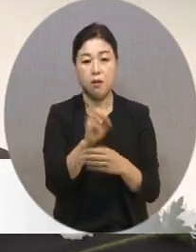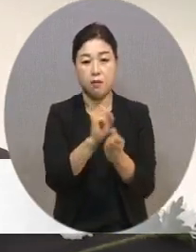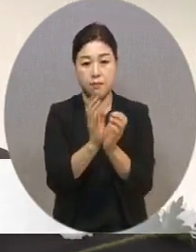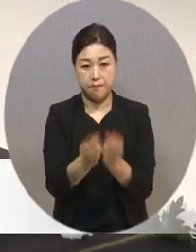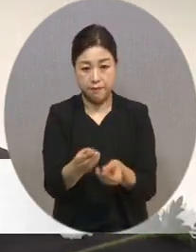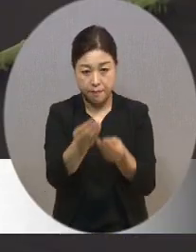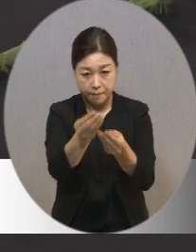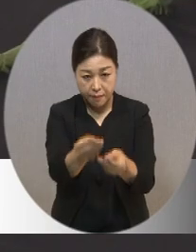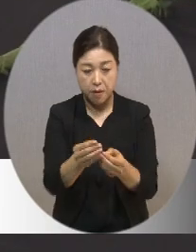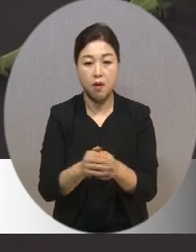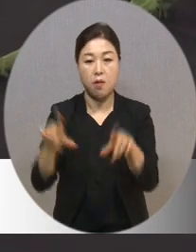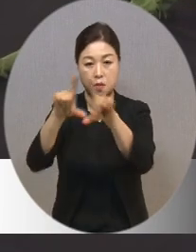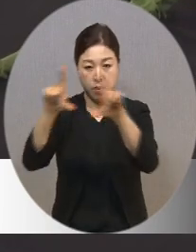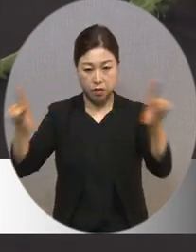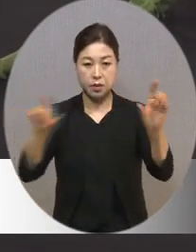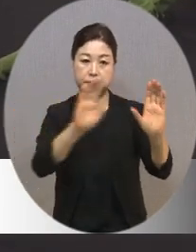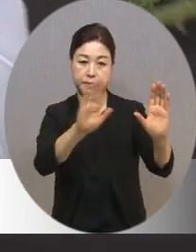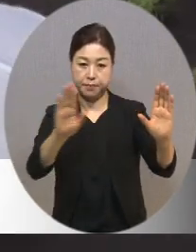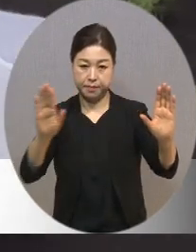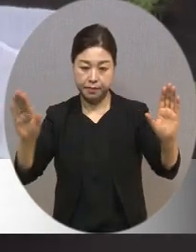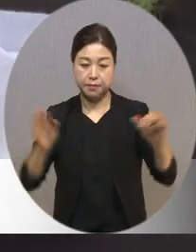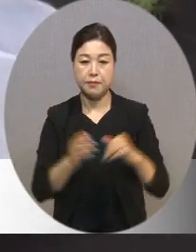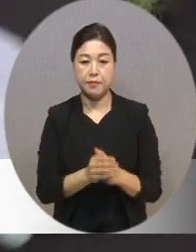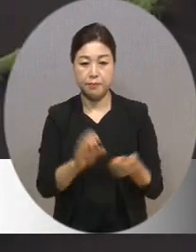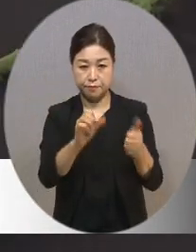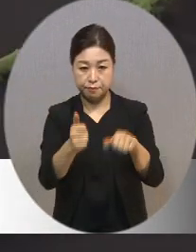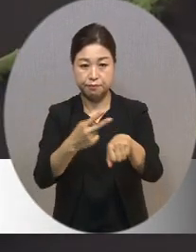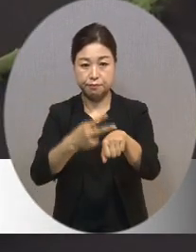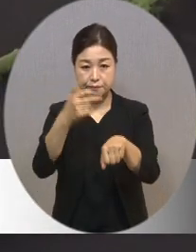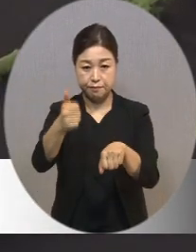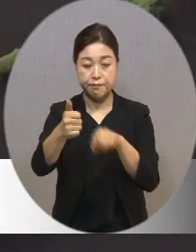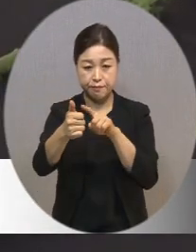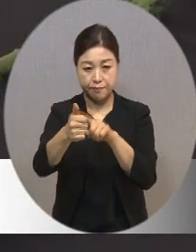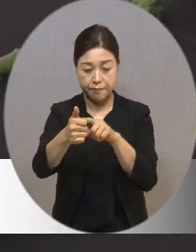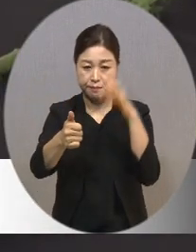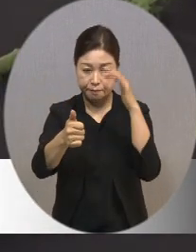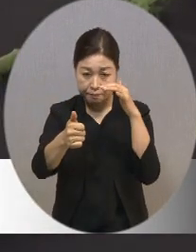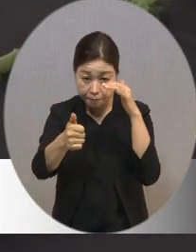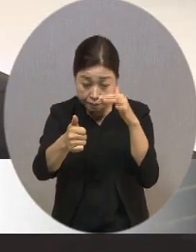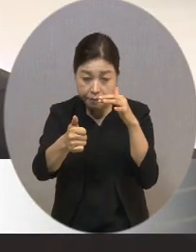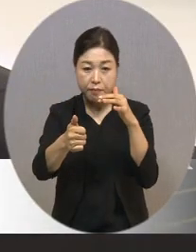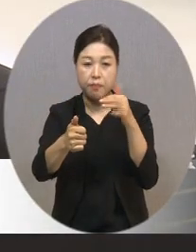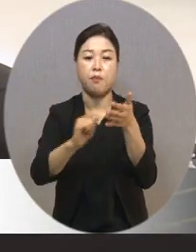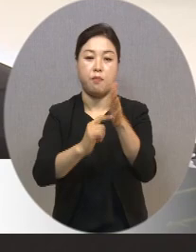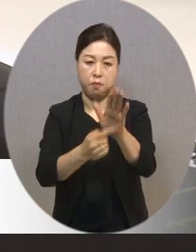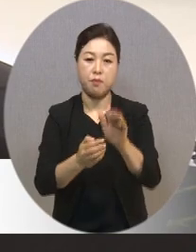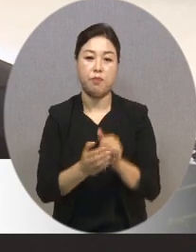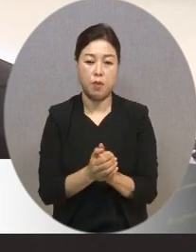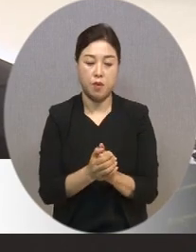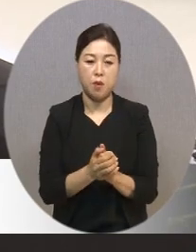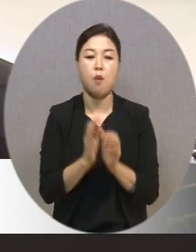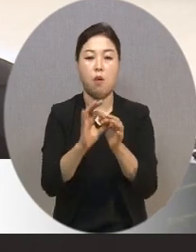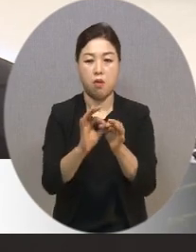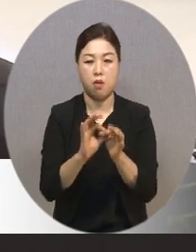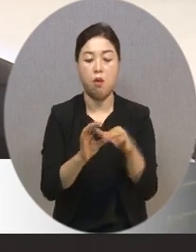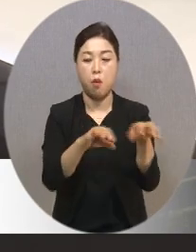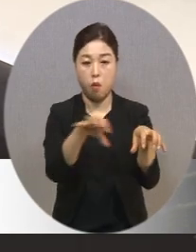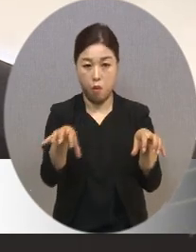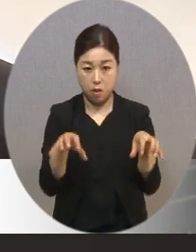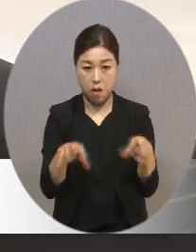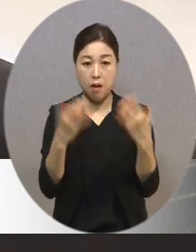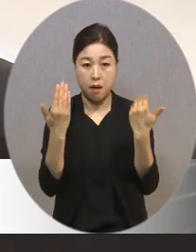헌화, 현수막 게시 등을 통해 순직 교사에 대한 추모의 뜻을 담으며 해당 기관과